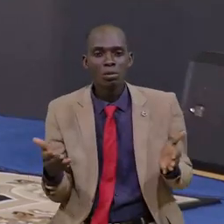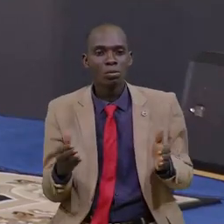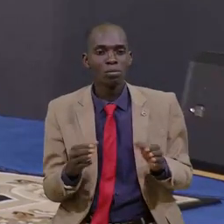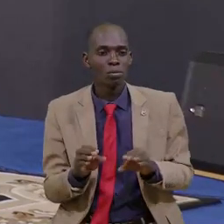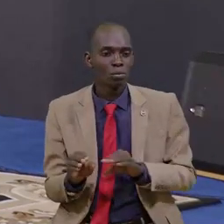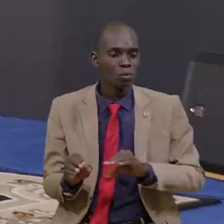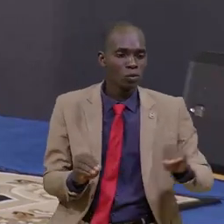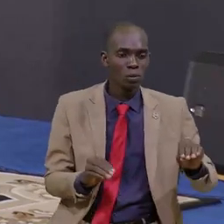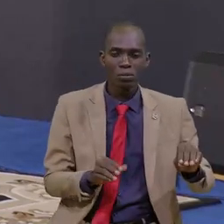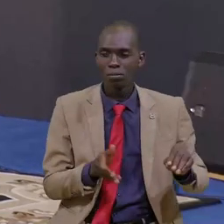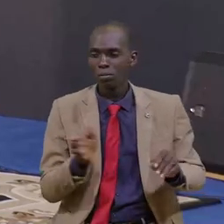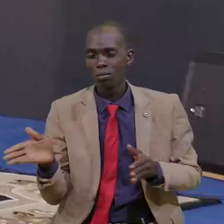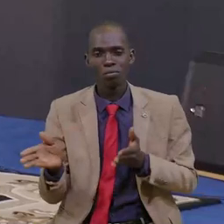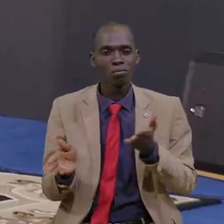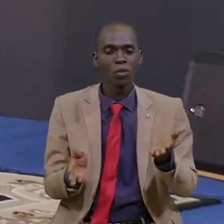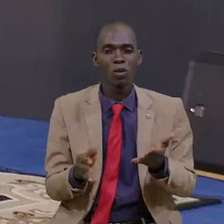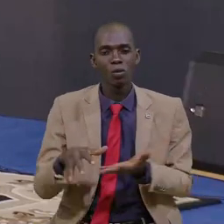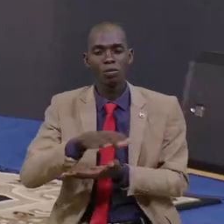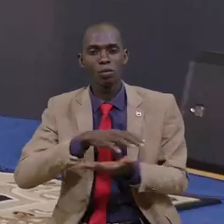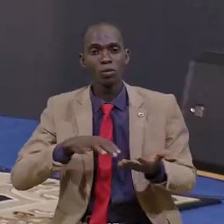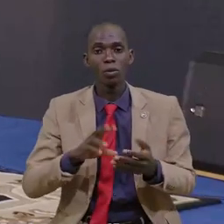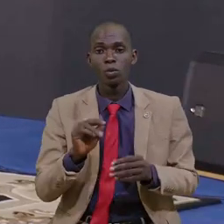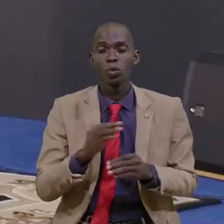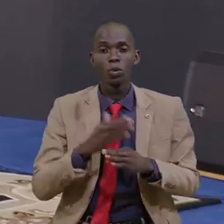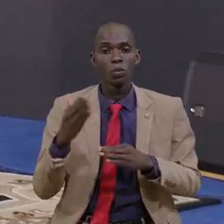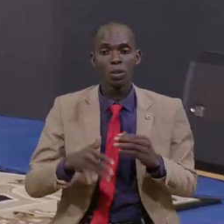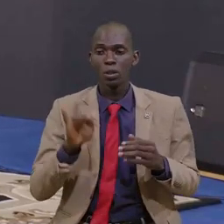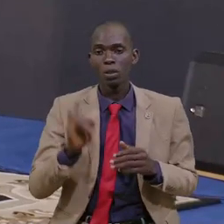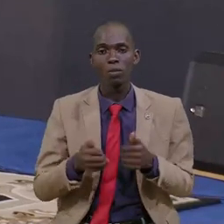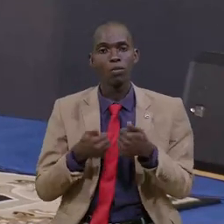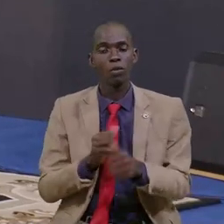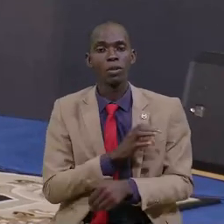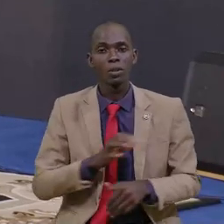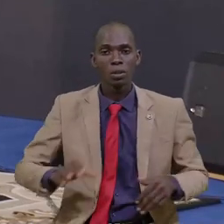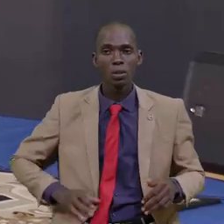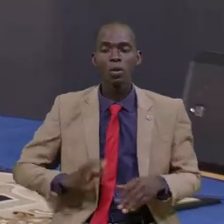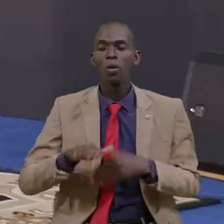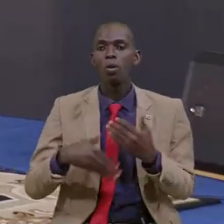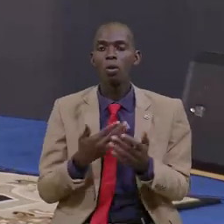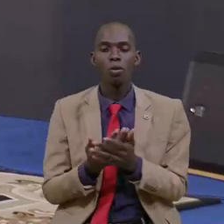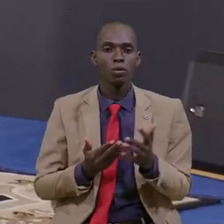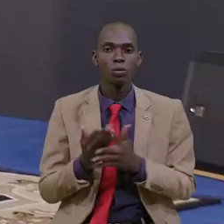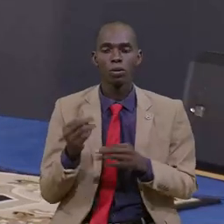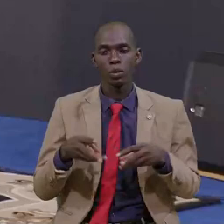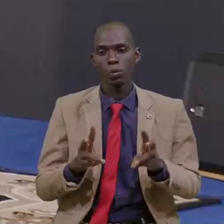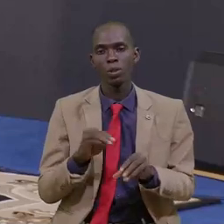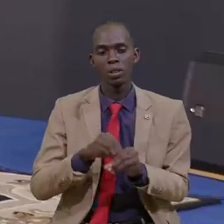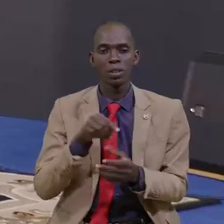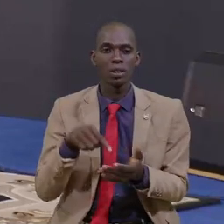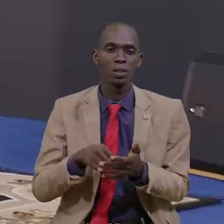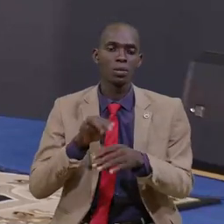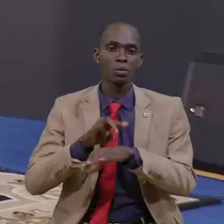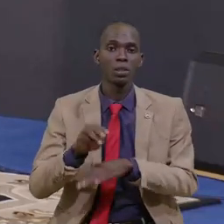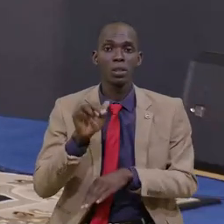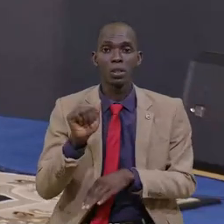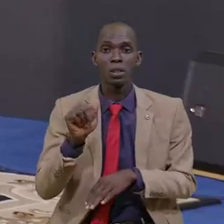épargner quoi que ce soit ou sans suivre des détours. Et nous allons suivre Christ tout le long du chemin dans ce